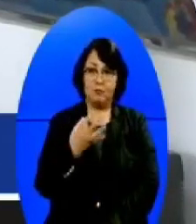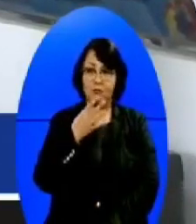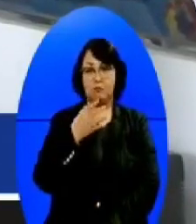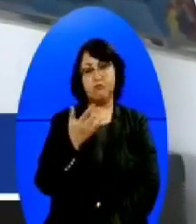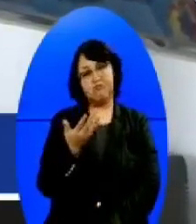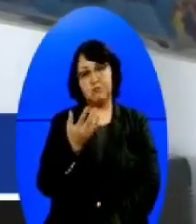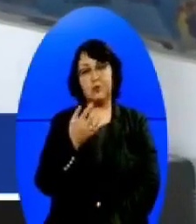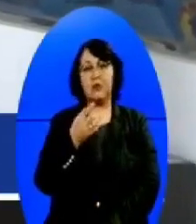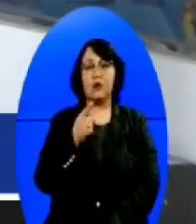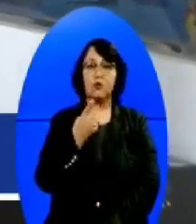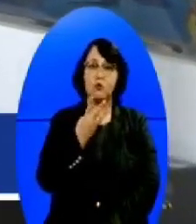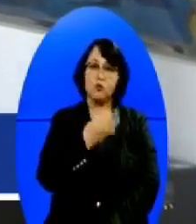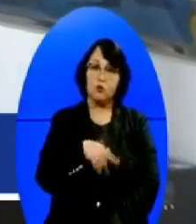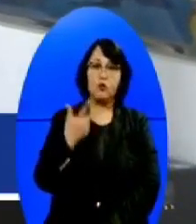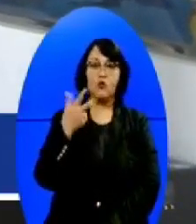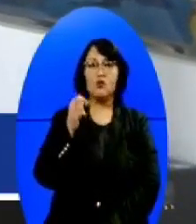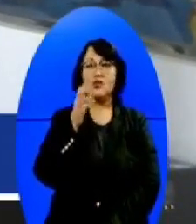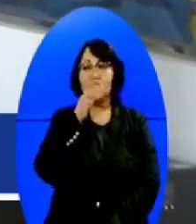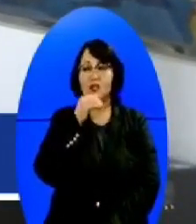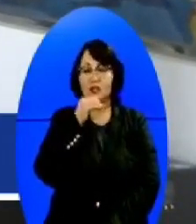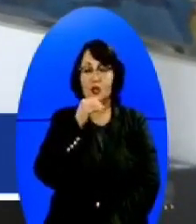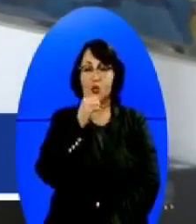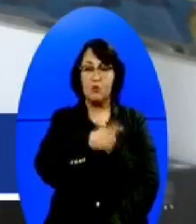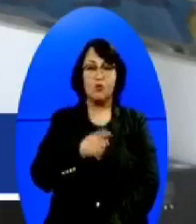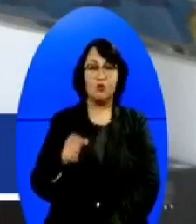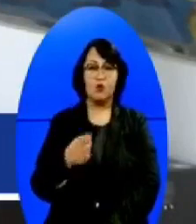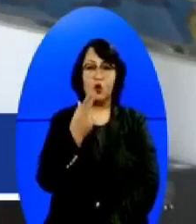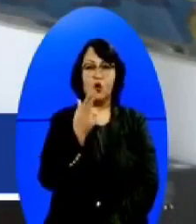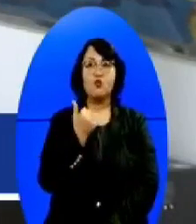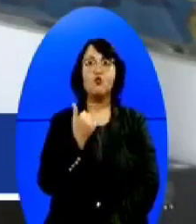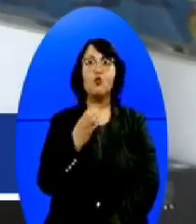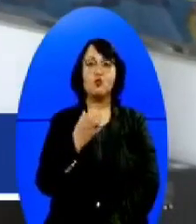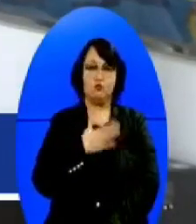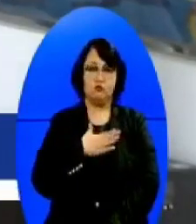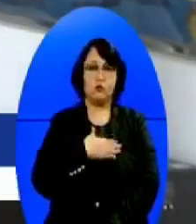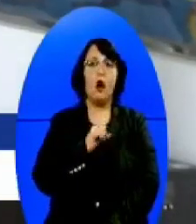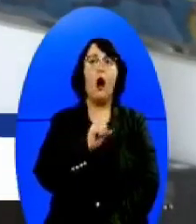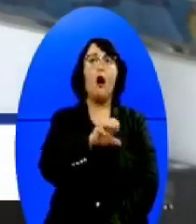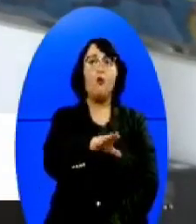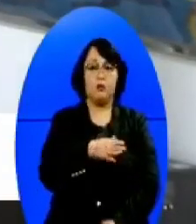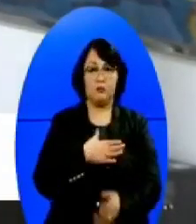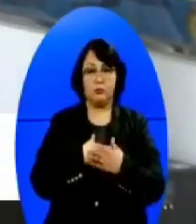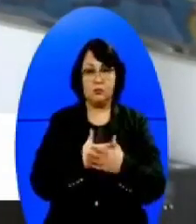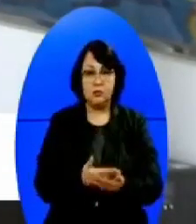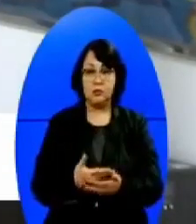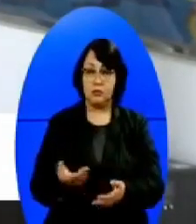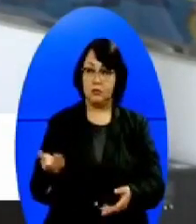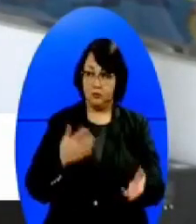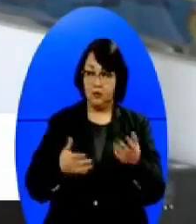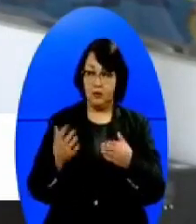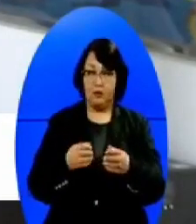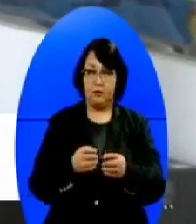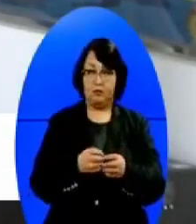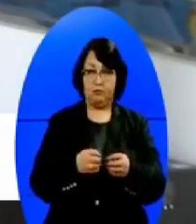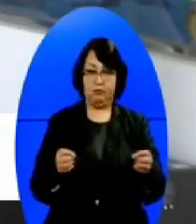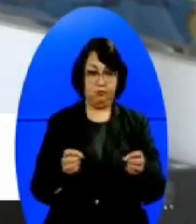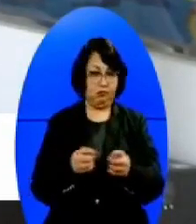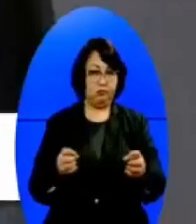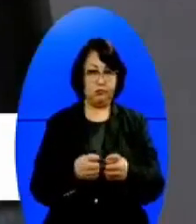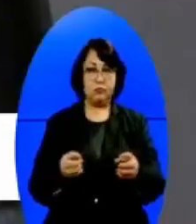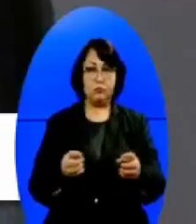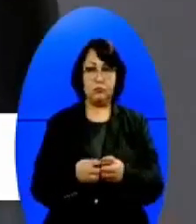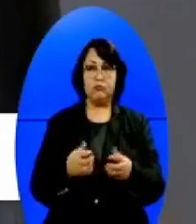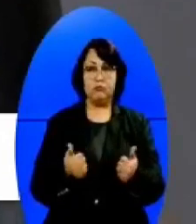насны одоо тийм доонууд одоо эзэлдэг баг. Тэгээд энэ доонуудыг маань ингээд амраачхаар цус цуглуулалт буурах хол хандлага